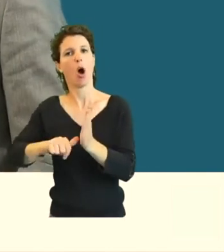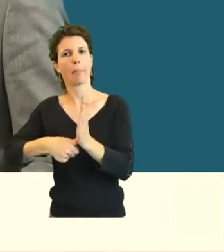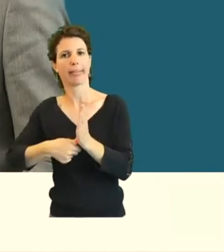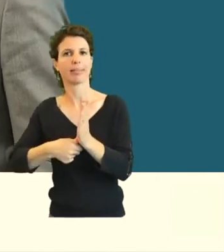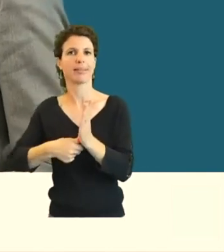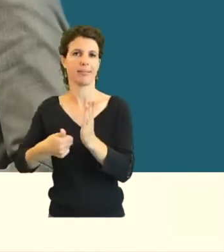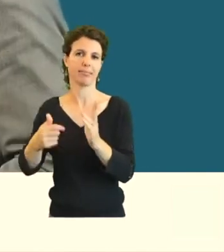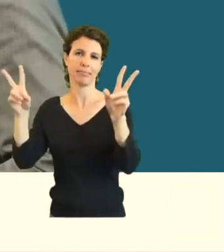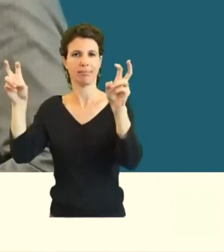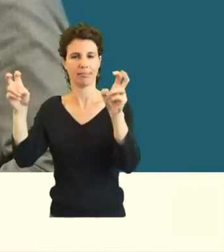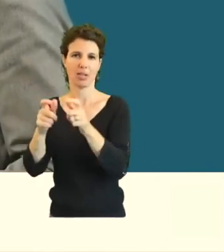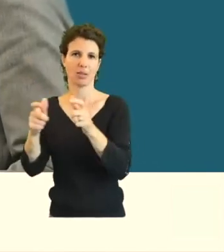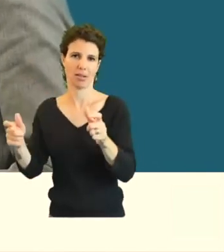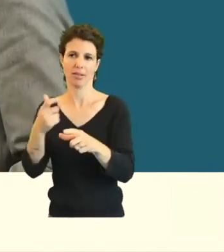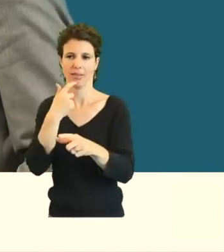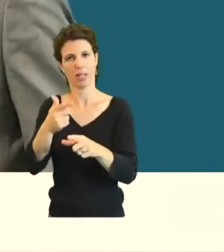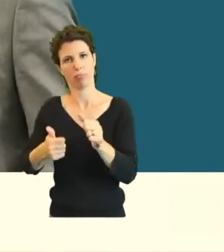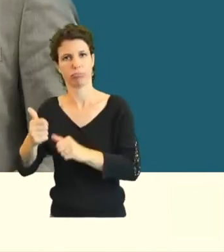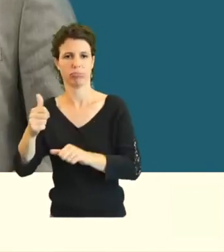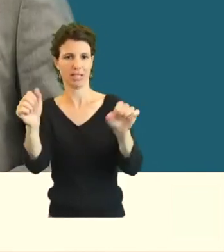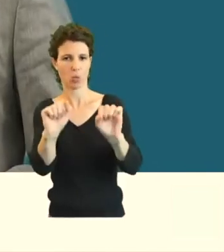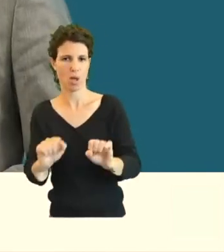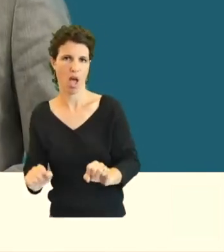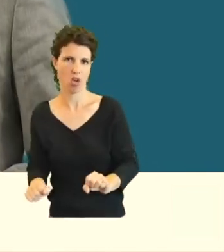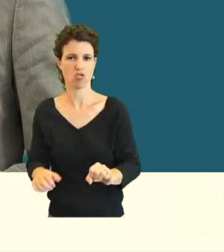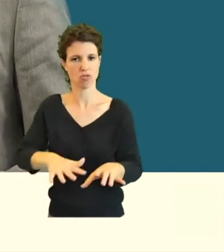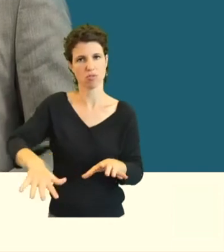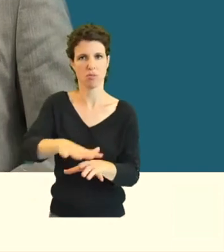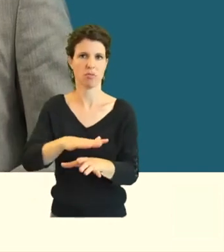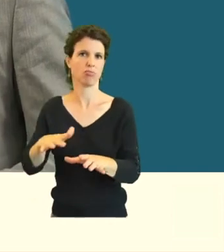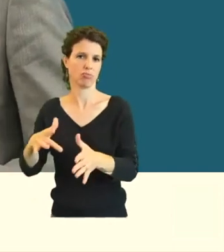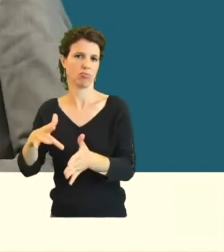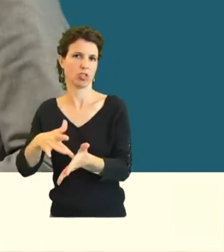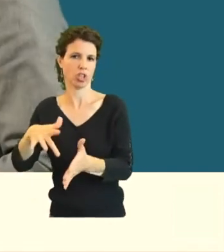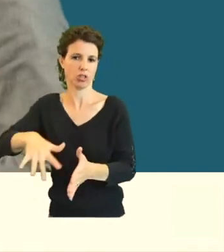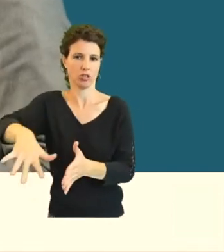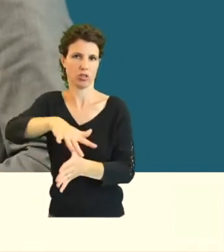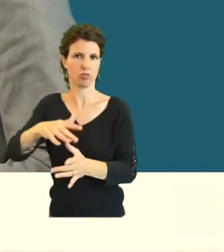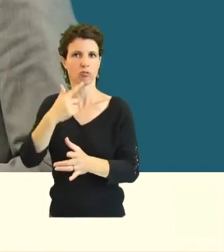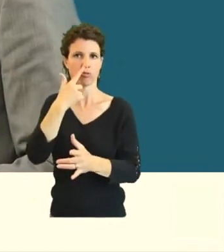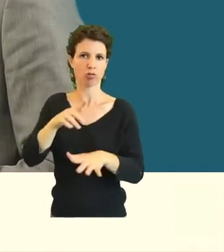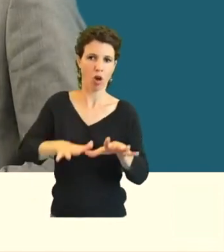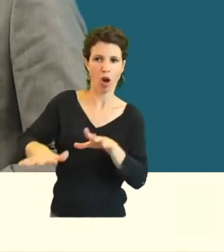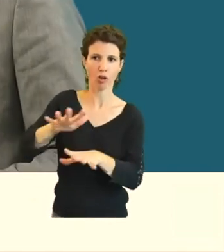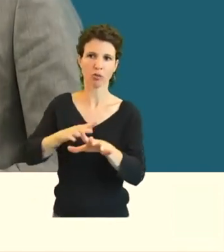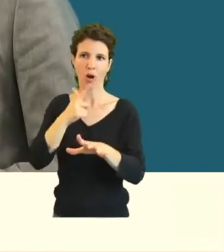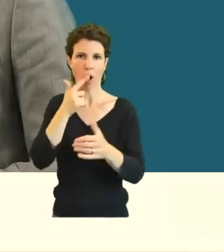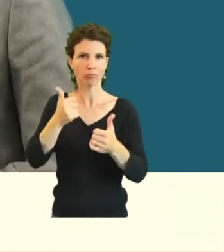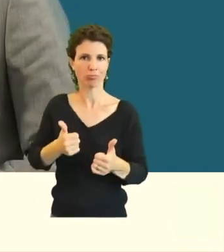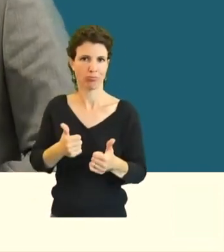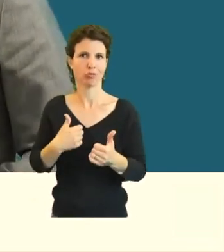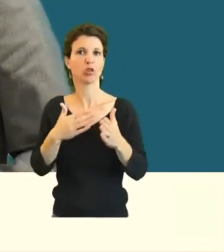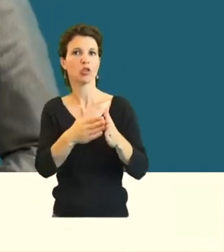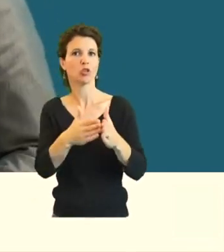sécurisation, déblaiement et nettoyage du site. Ça me paraît un deal tout à fait convenable et je vous demanderai donc de bien vouloir approuver ce